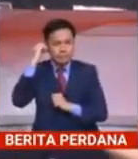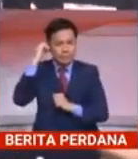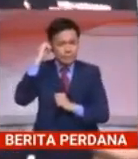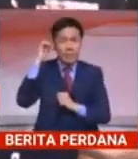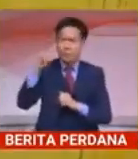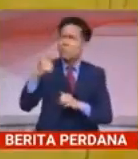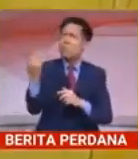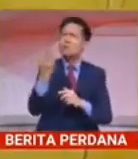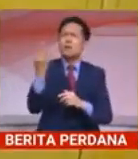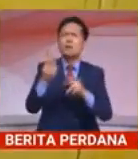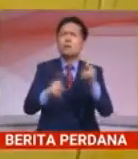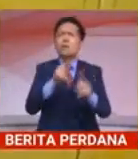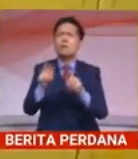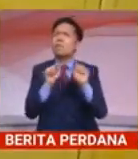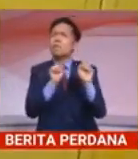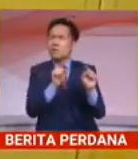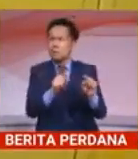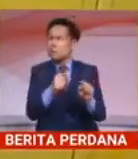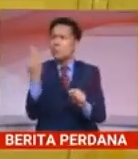Pelanggan tetap.